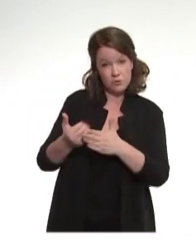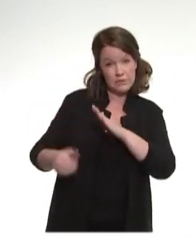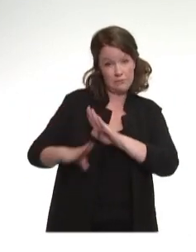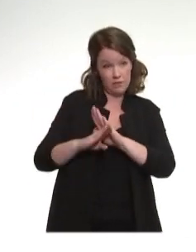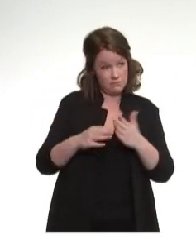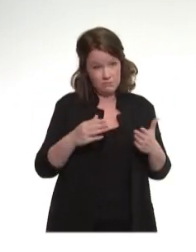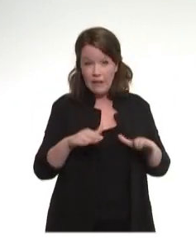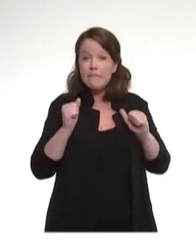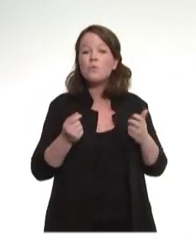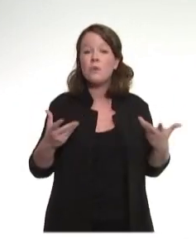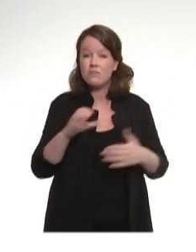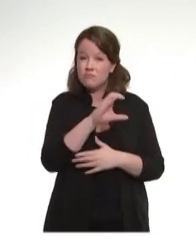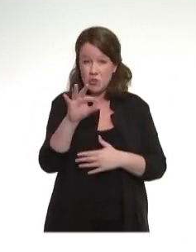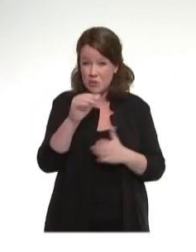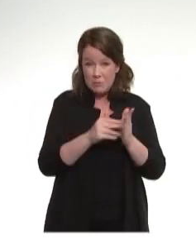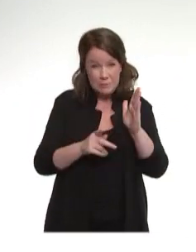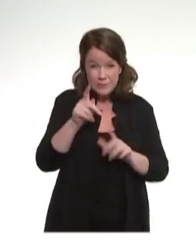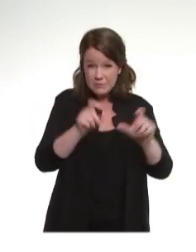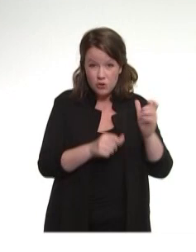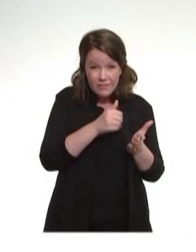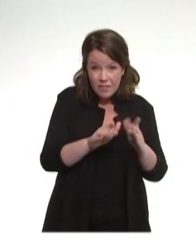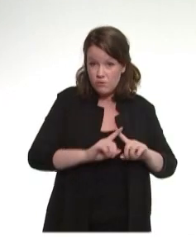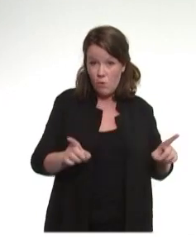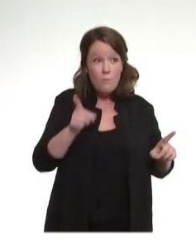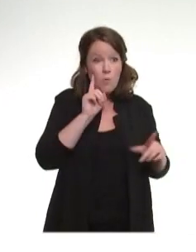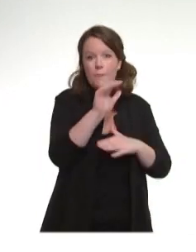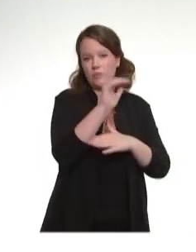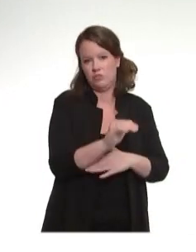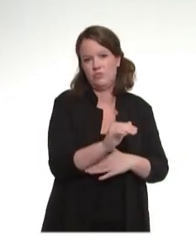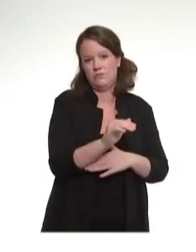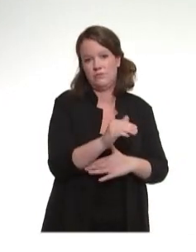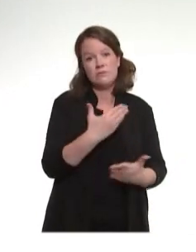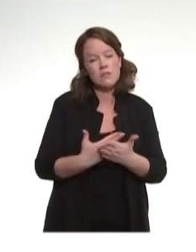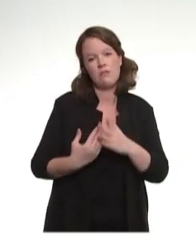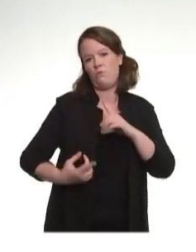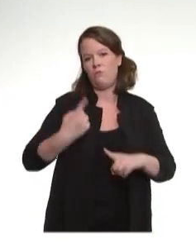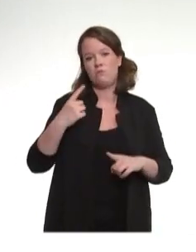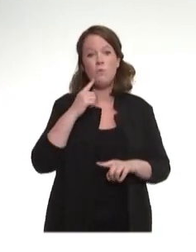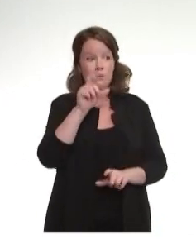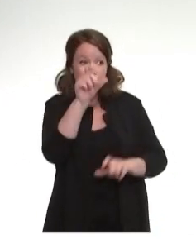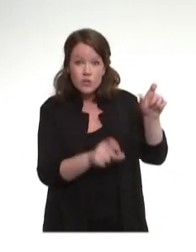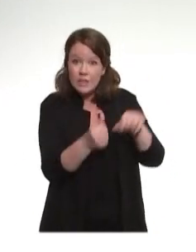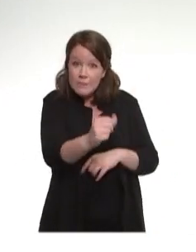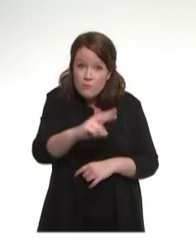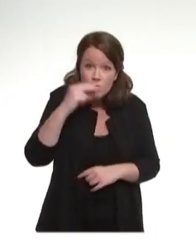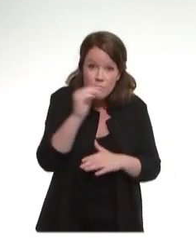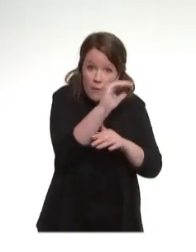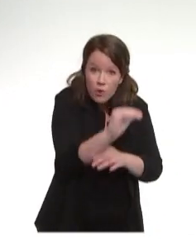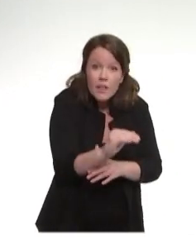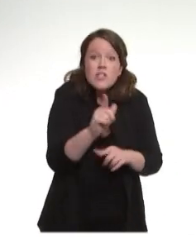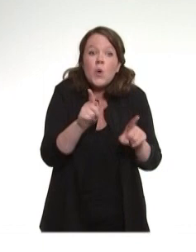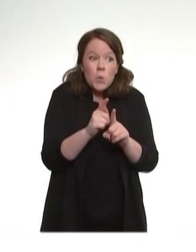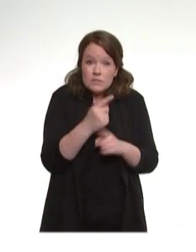social il faut protéger les salariés et protéger des compétences c'est d'ailleurs ce qui nous permettra de rebondir plus vite ensuite